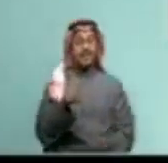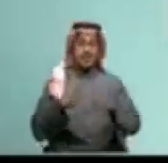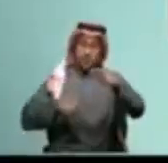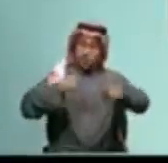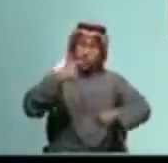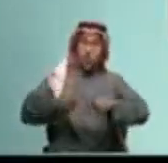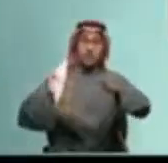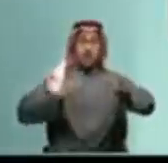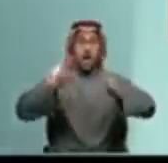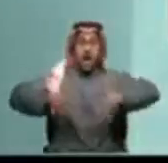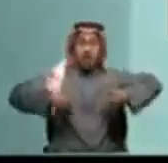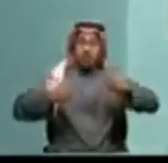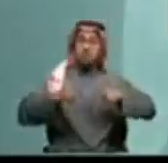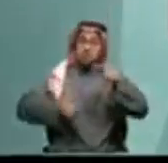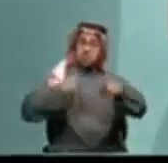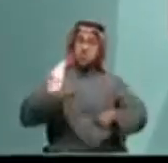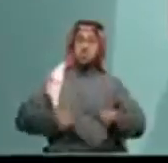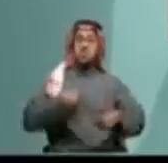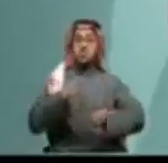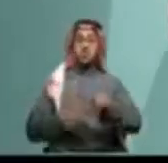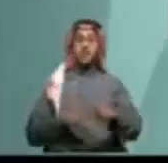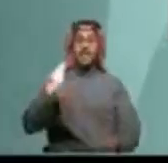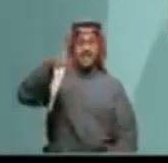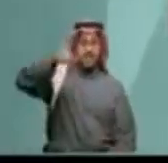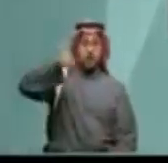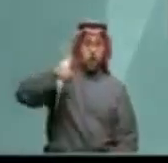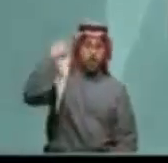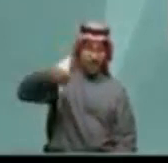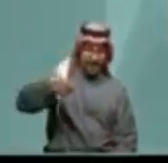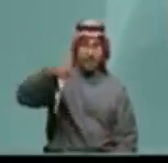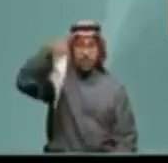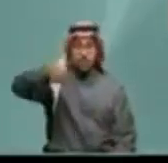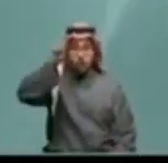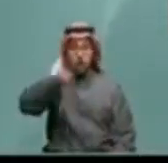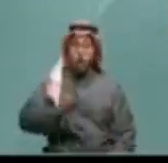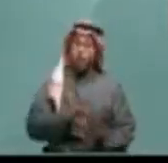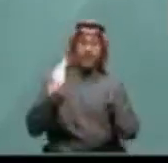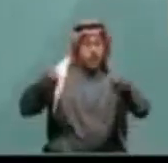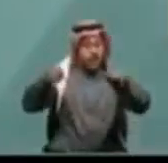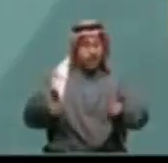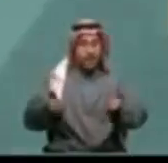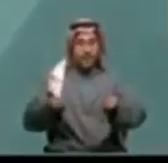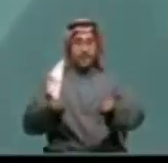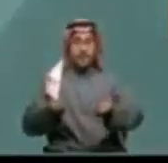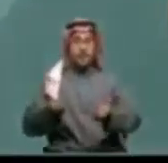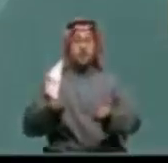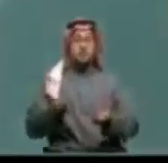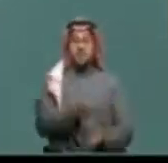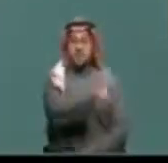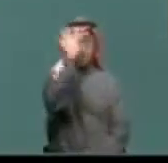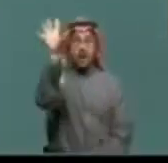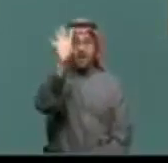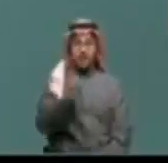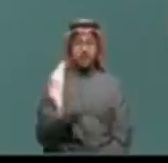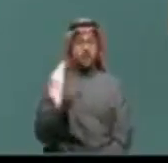متواصلة فعاليات الجنادرية، لا زالت مستمرة إلى 6 أيام قادمة بإذن الله من الساعة 11 صباحا للساعة 11 مساء.